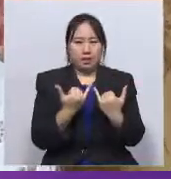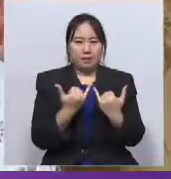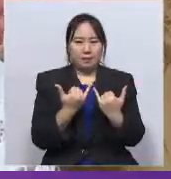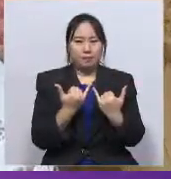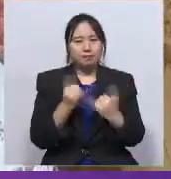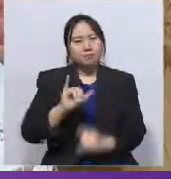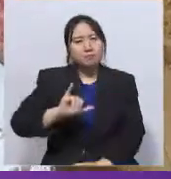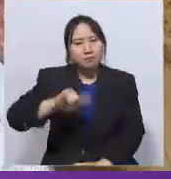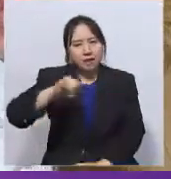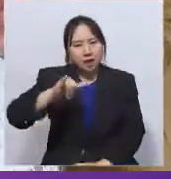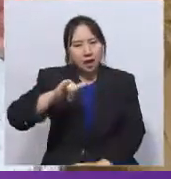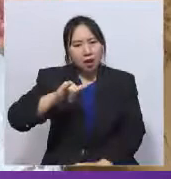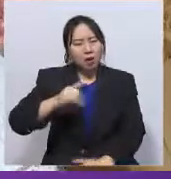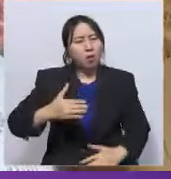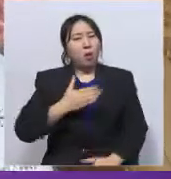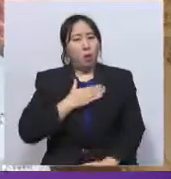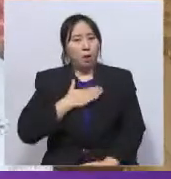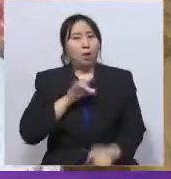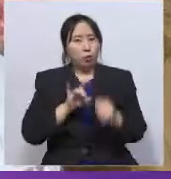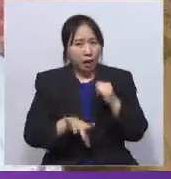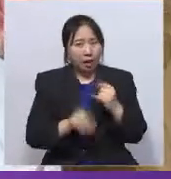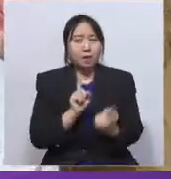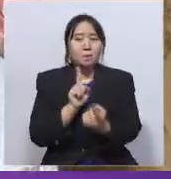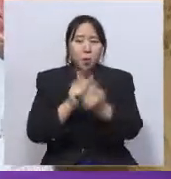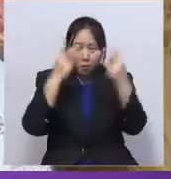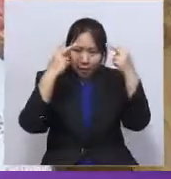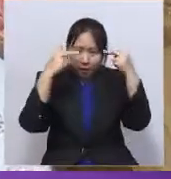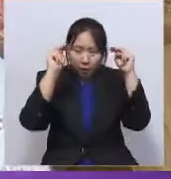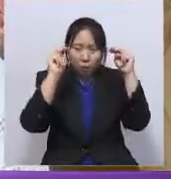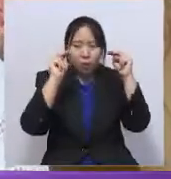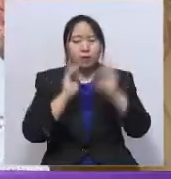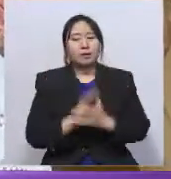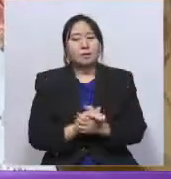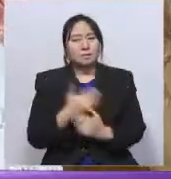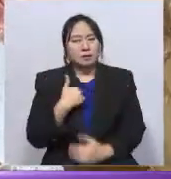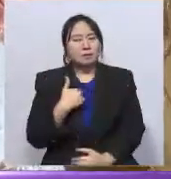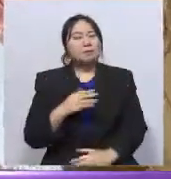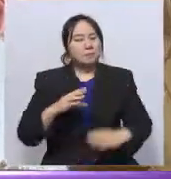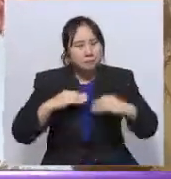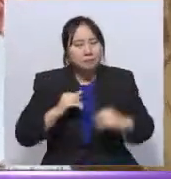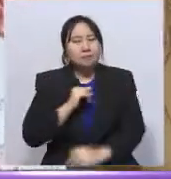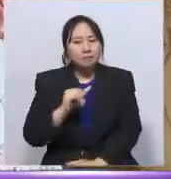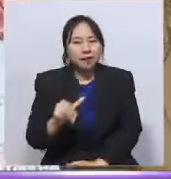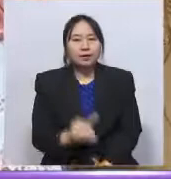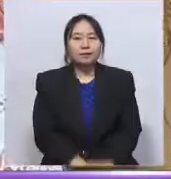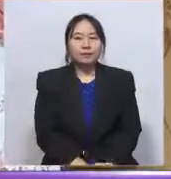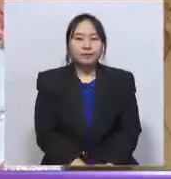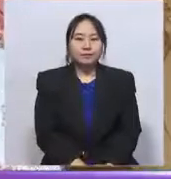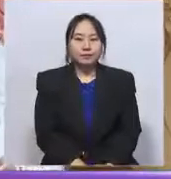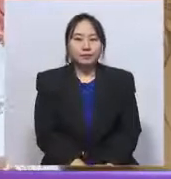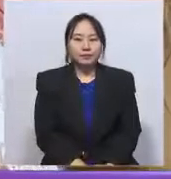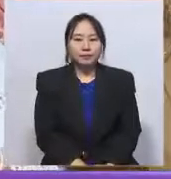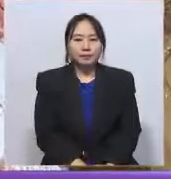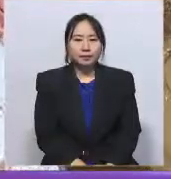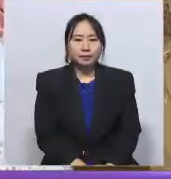จะเป็นวันสุดท้ายของป้าเนาะที่ได้ไม่เจอนายกนะป้าก็เสี่ยงมาอย่างนั้นเนี่ยนะถ้าป้